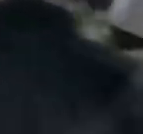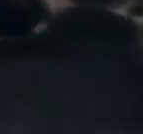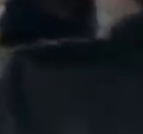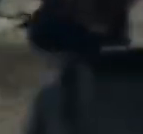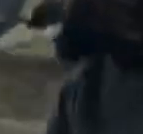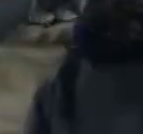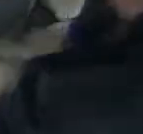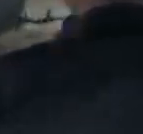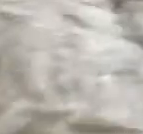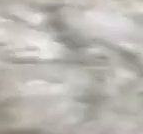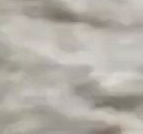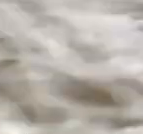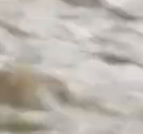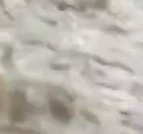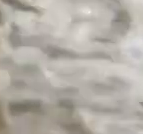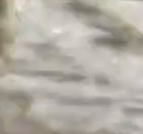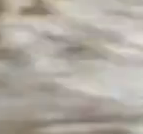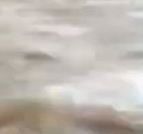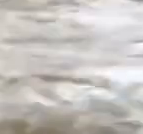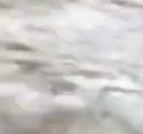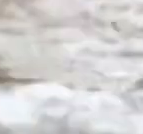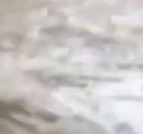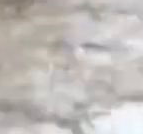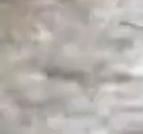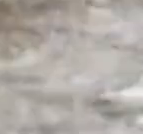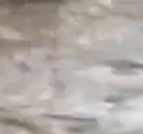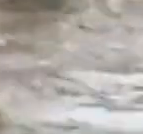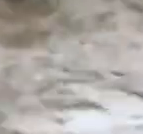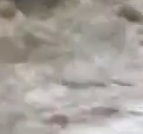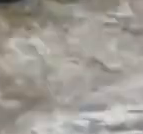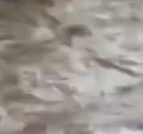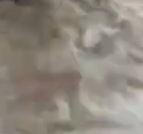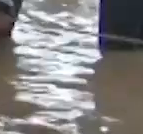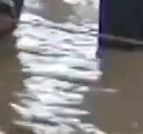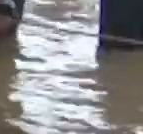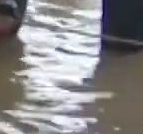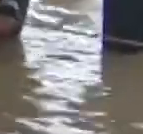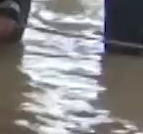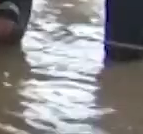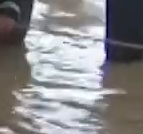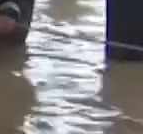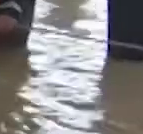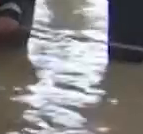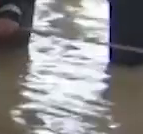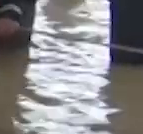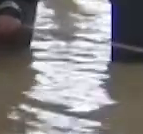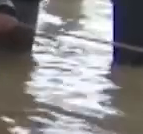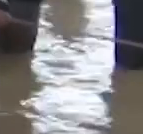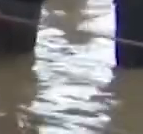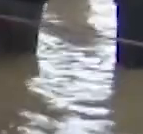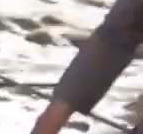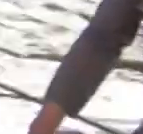banjir. Untuk menembus banjir, petugas bahkan menggunakan tali tambang yang direntangkan di bawah jembatan layang